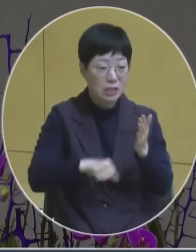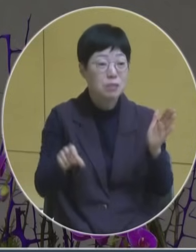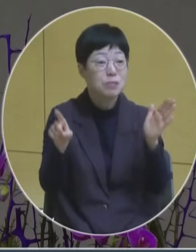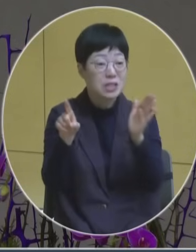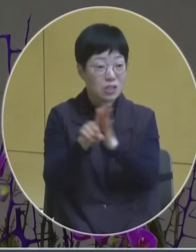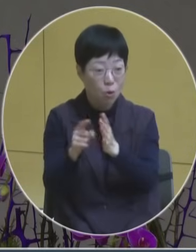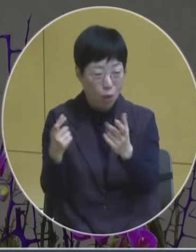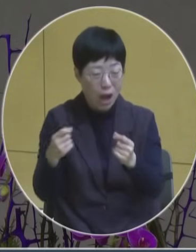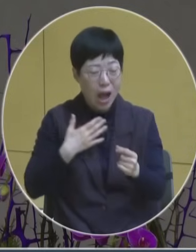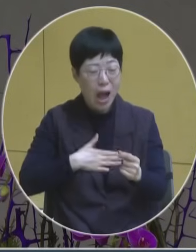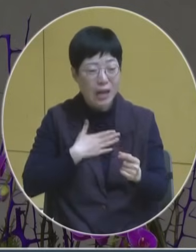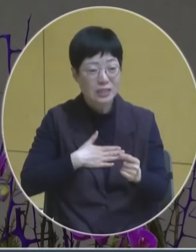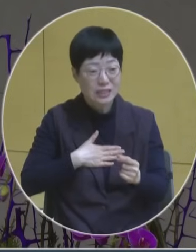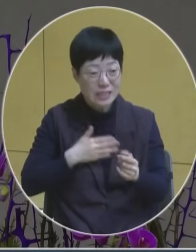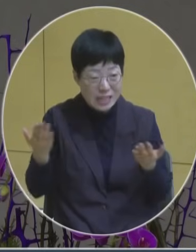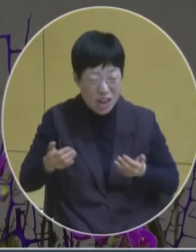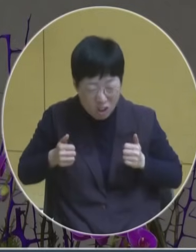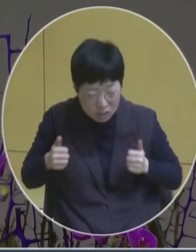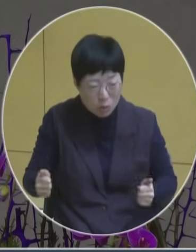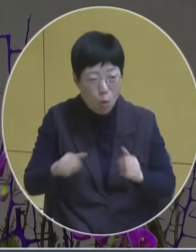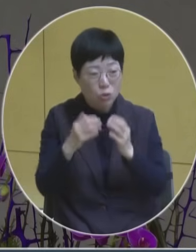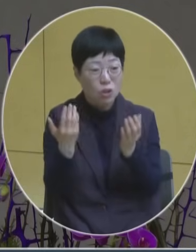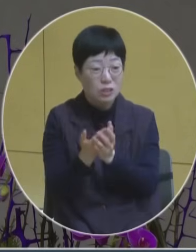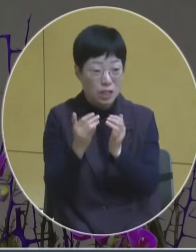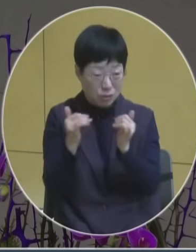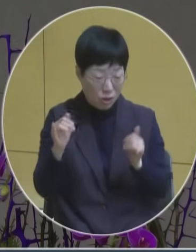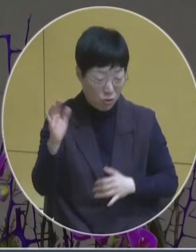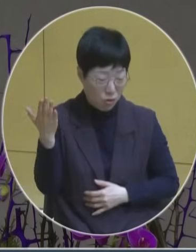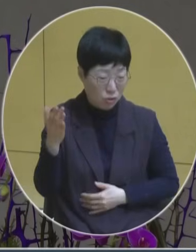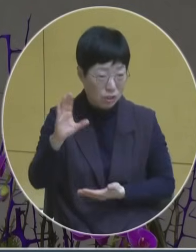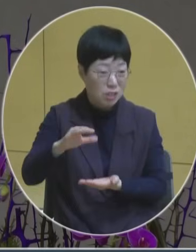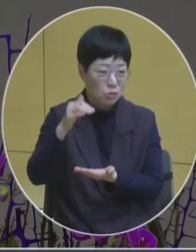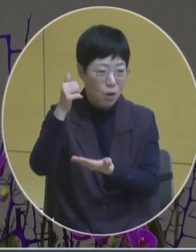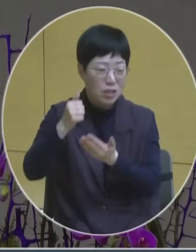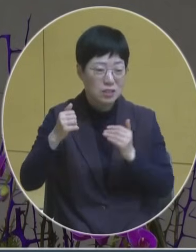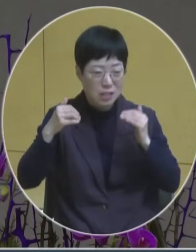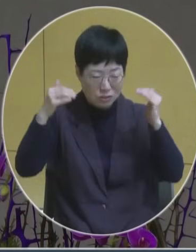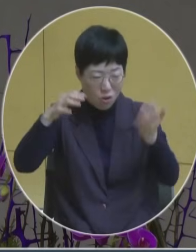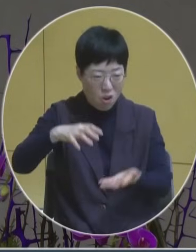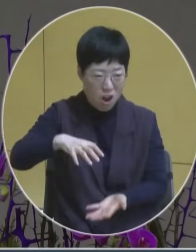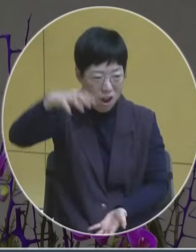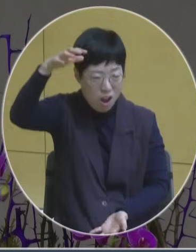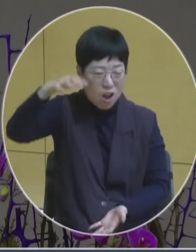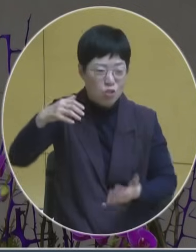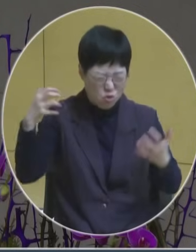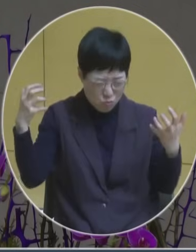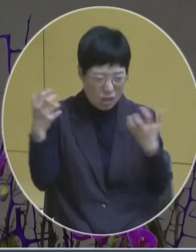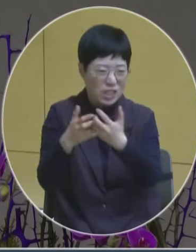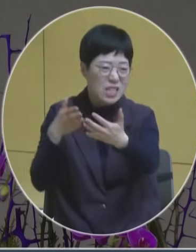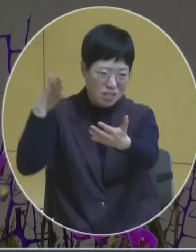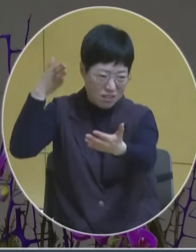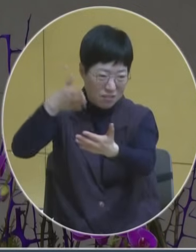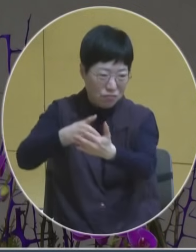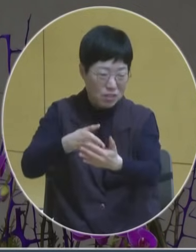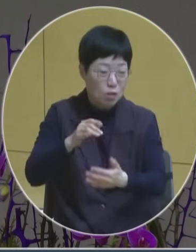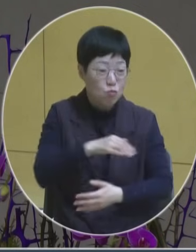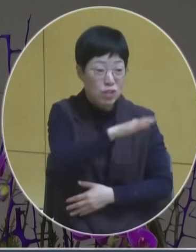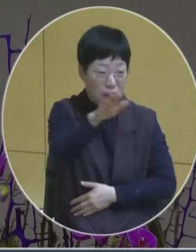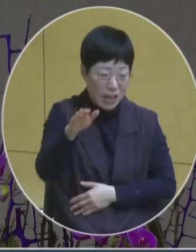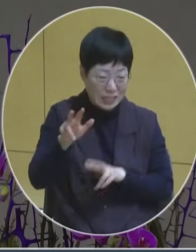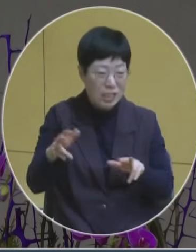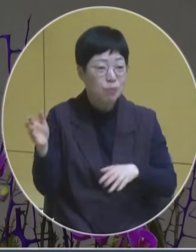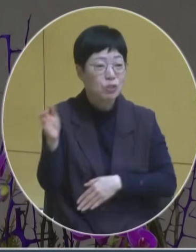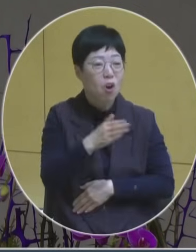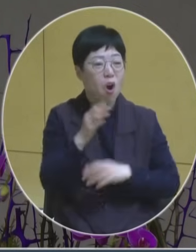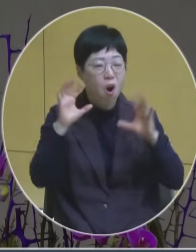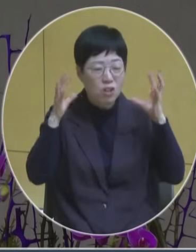것과 아는 일이 하나가 되어 온전한 사람을 이루어 그리스도의 장성한 분량이 충만한 데까지 이르리니 이는 우리가